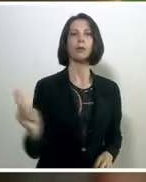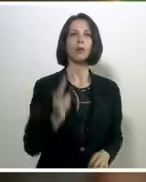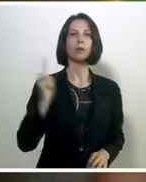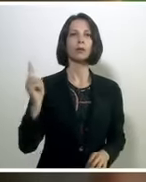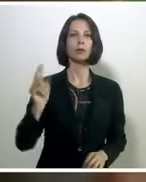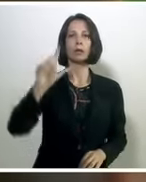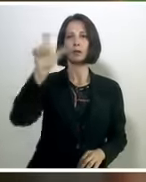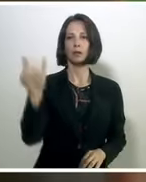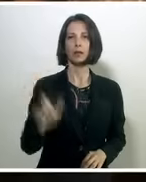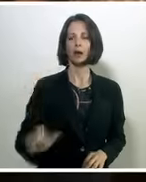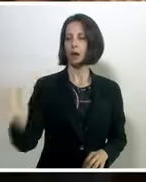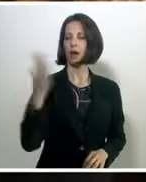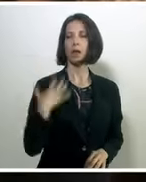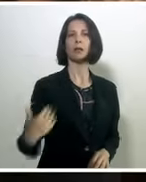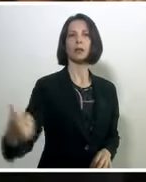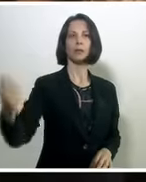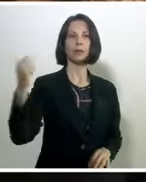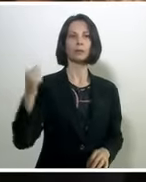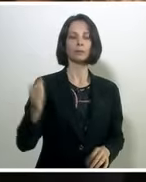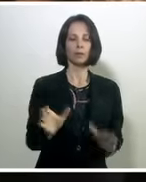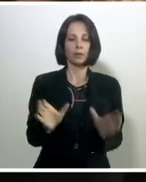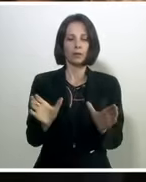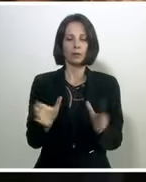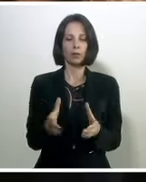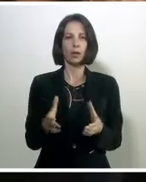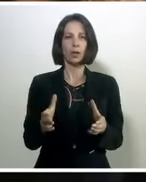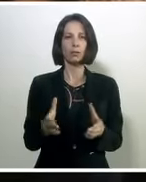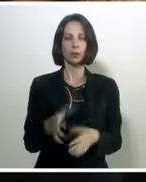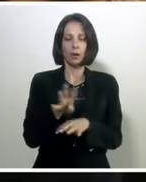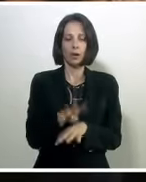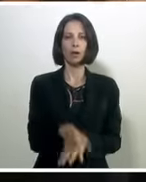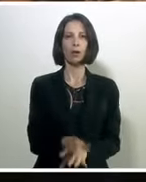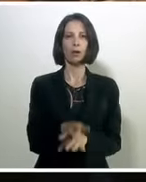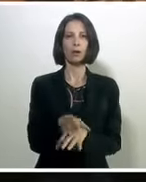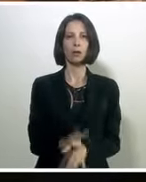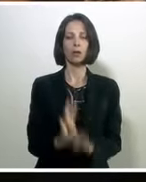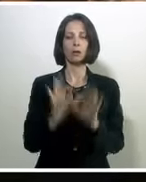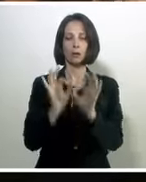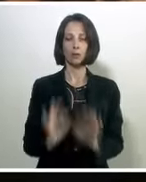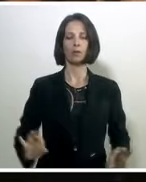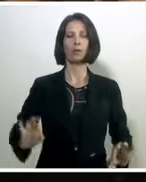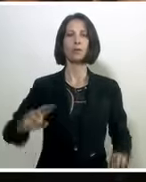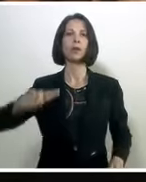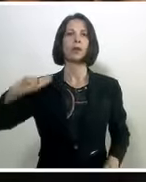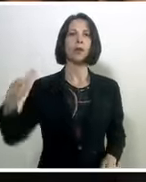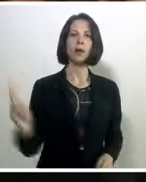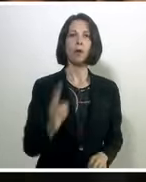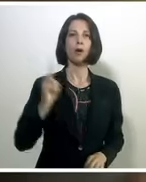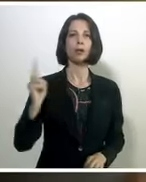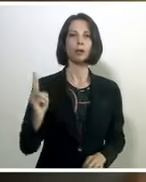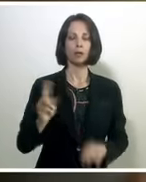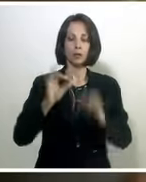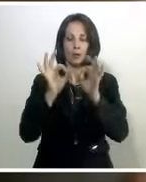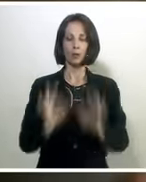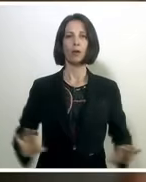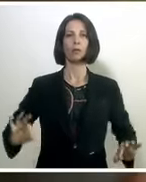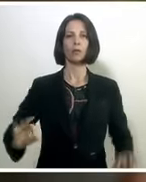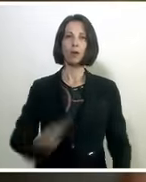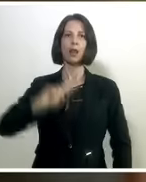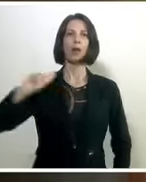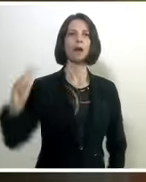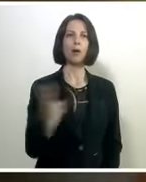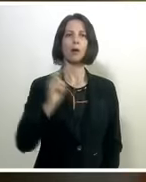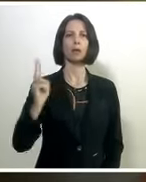alla morte l'Italia Chiam stringi morte siam pronti alla morte siam